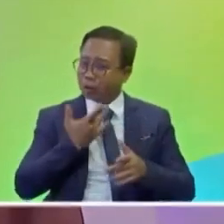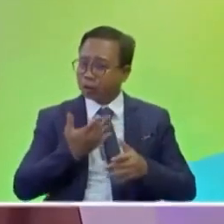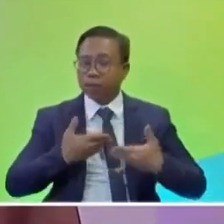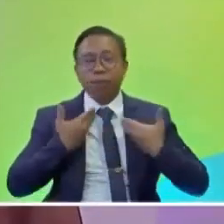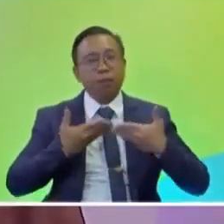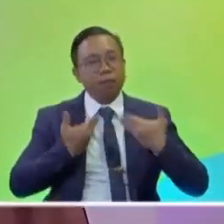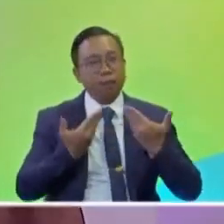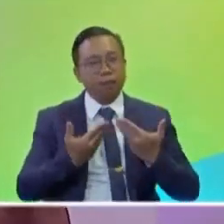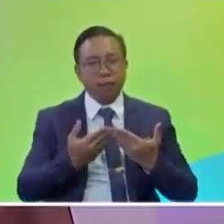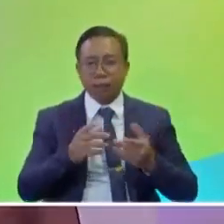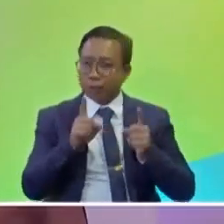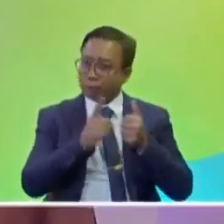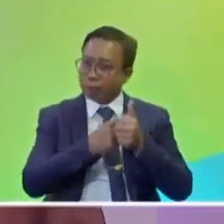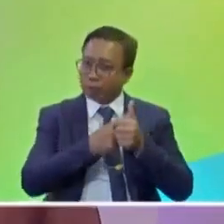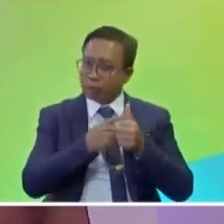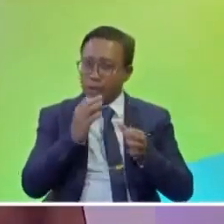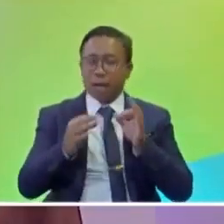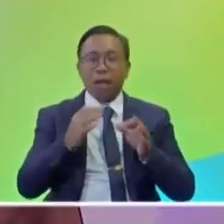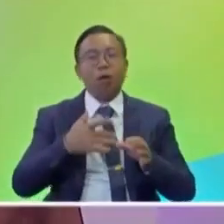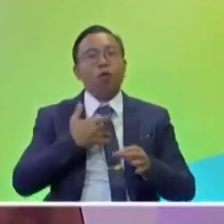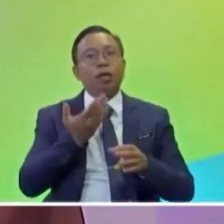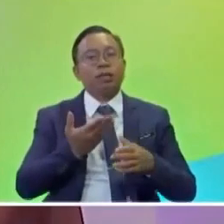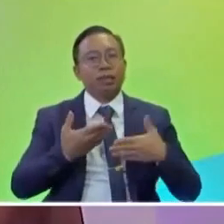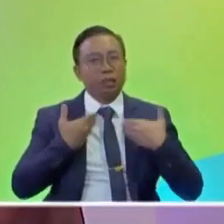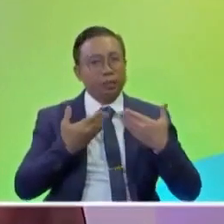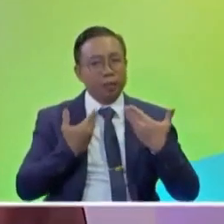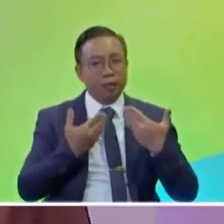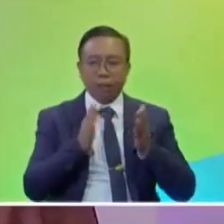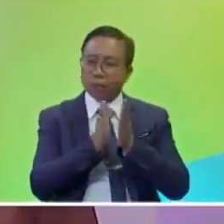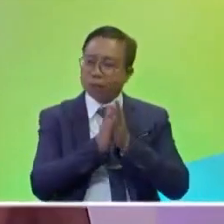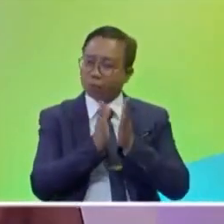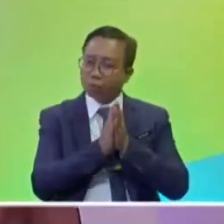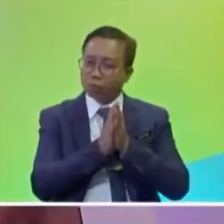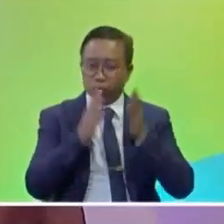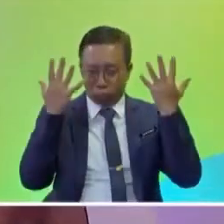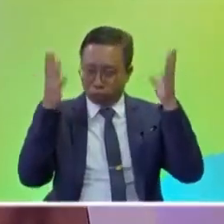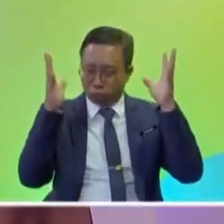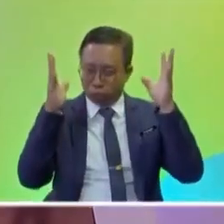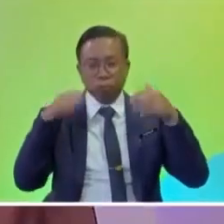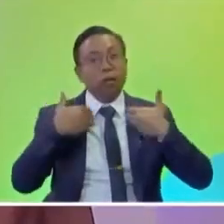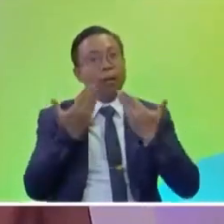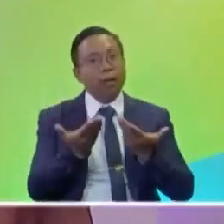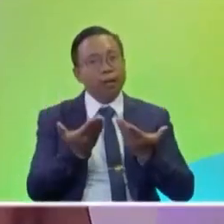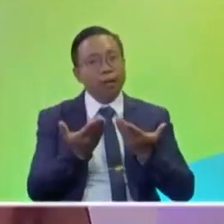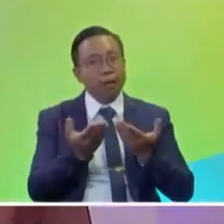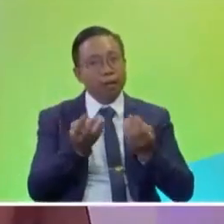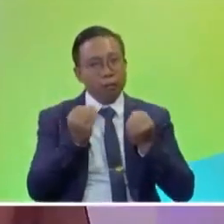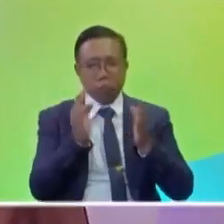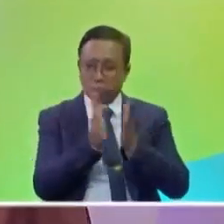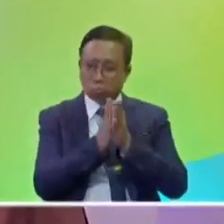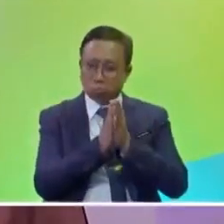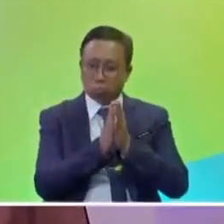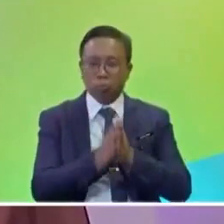pertama. Dia sebut Kalau Rasa Gembira tepuk tangan. Kita tepuk tangan. Macam mana nak tepuk